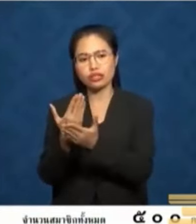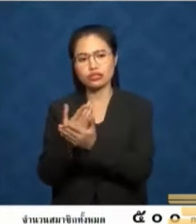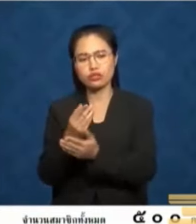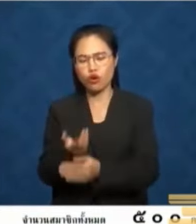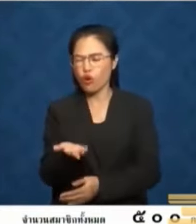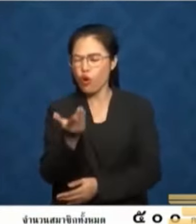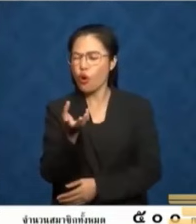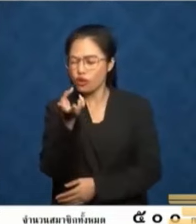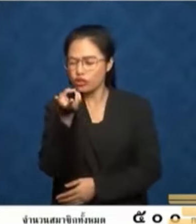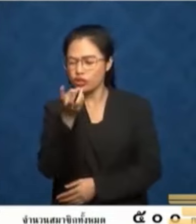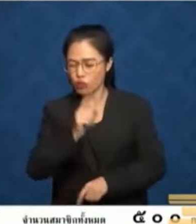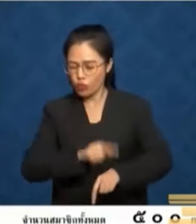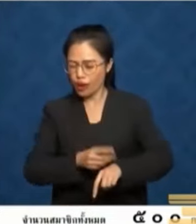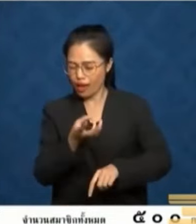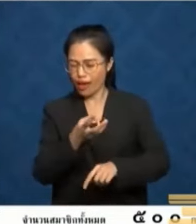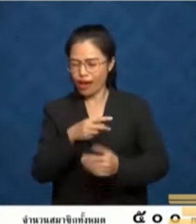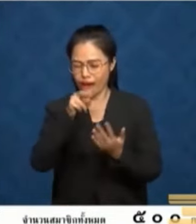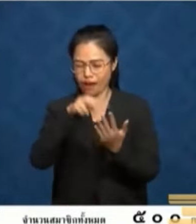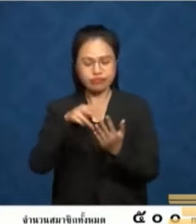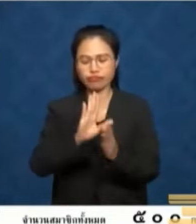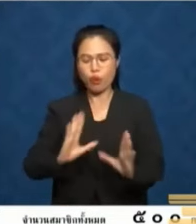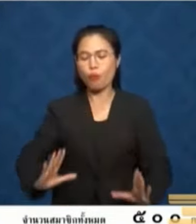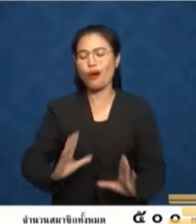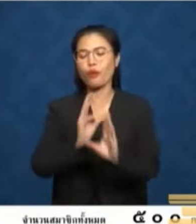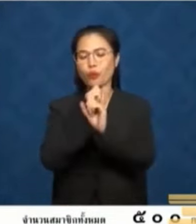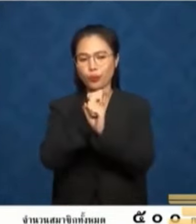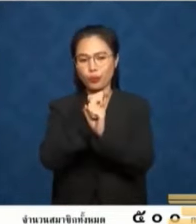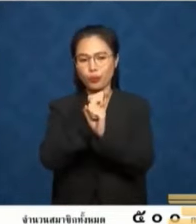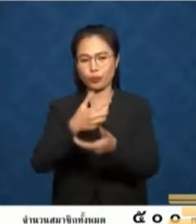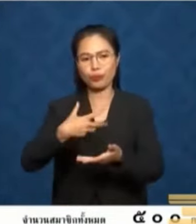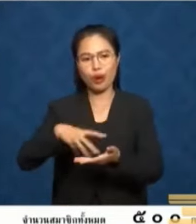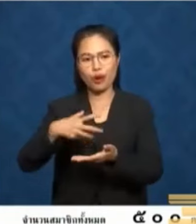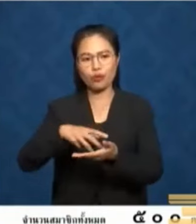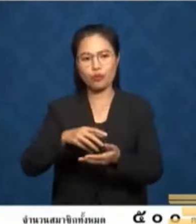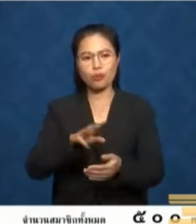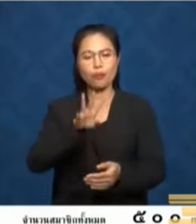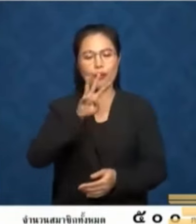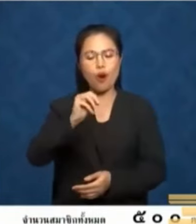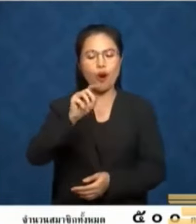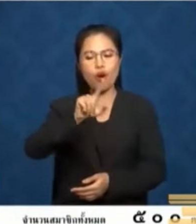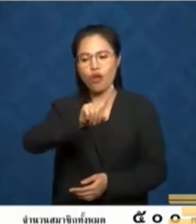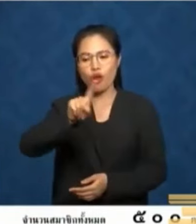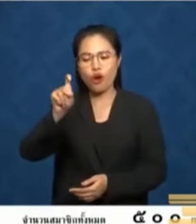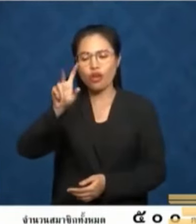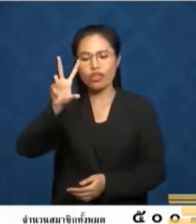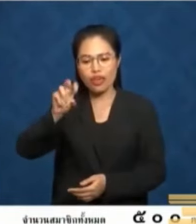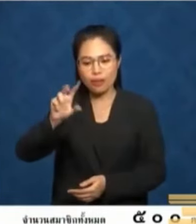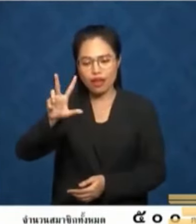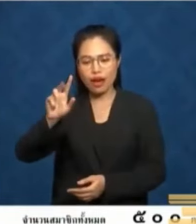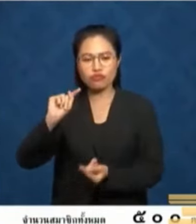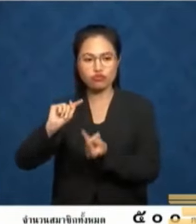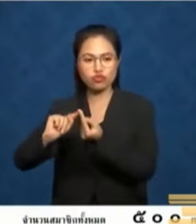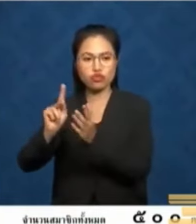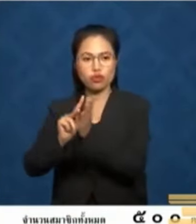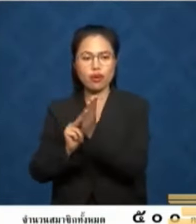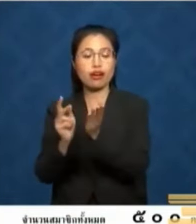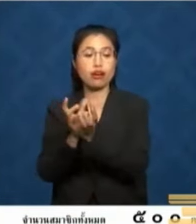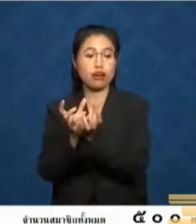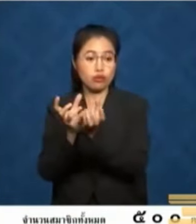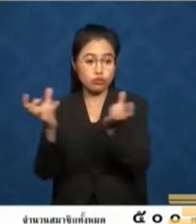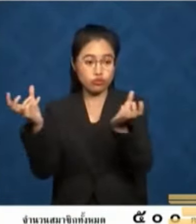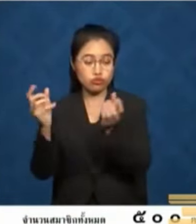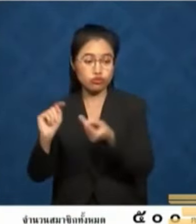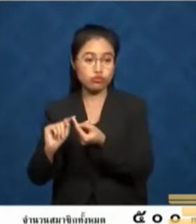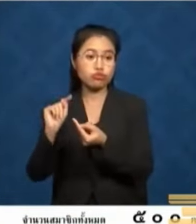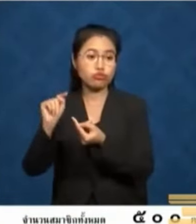นิดเดียวครับประธานไม่ให้เสียเวลาอ่านนะครับผมจะสรุปอ่านนะฮะในมาตรา 133ของรัฐธรรมนูญในเรื่องของการทำกฎหมายการเนิน